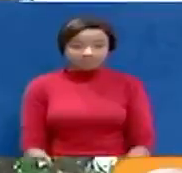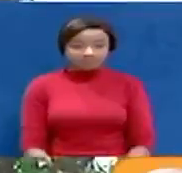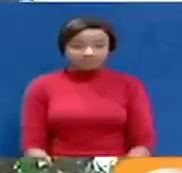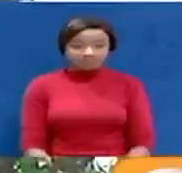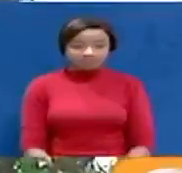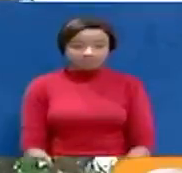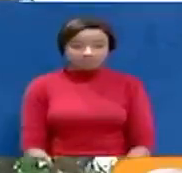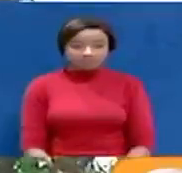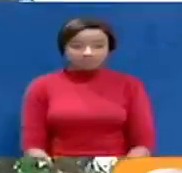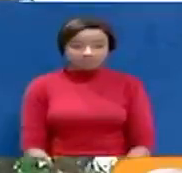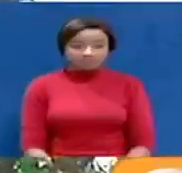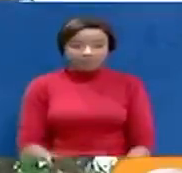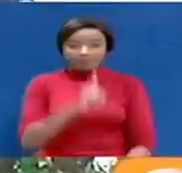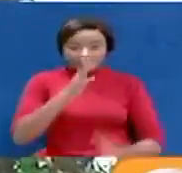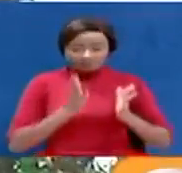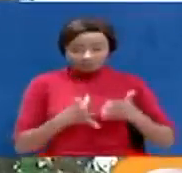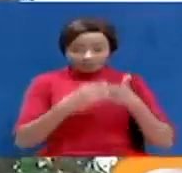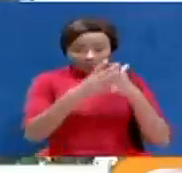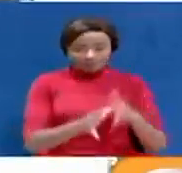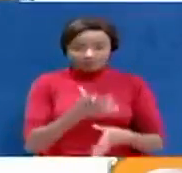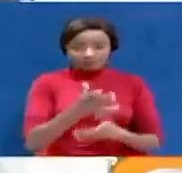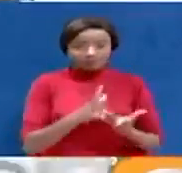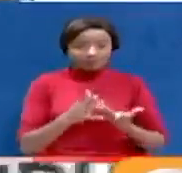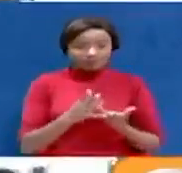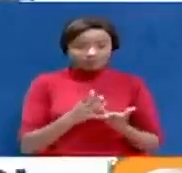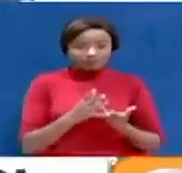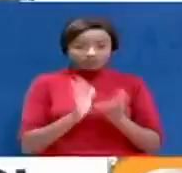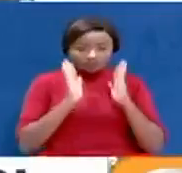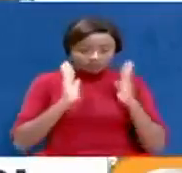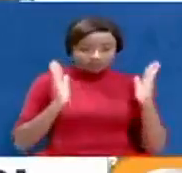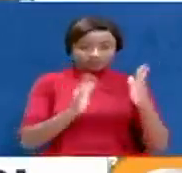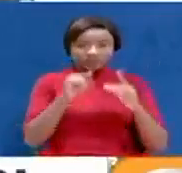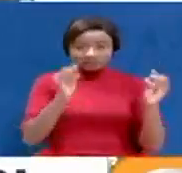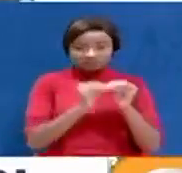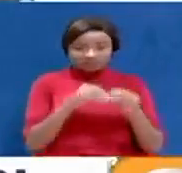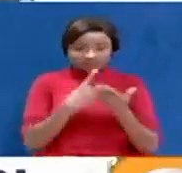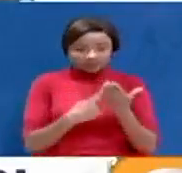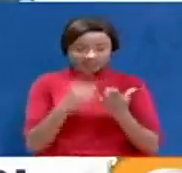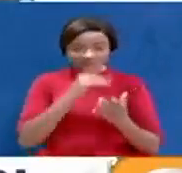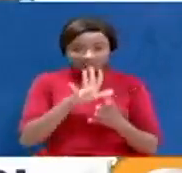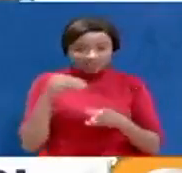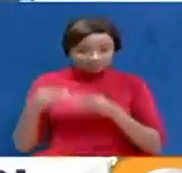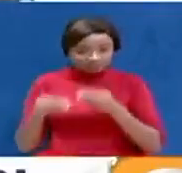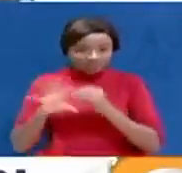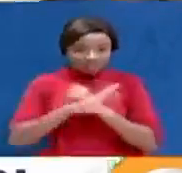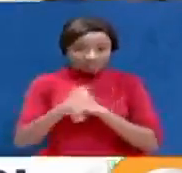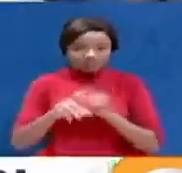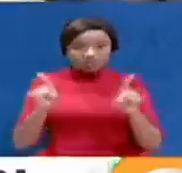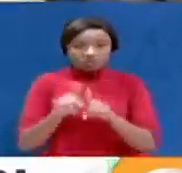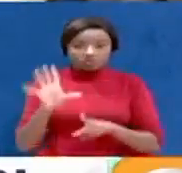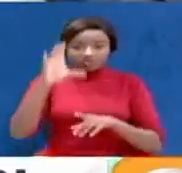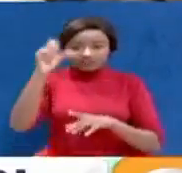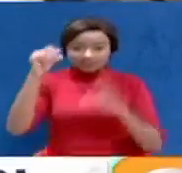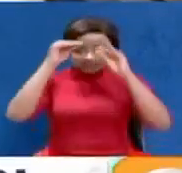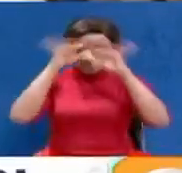Na mmoja wa viongozi wa eneo la Magharibi umepewa kipaumbele kwenye kikao kilichoandaliwa leo kaunti ya Busia. Waziri wa Ugatuzi Eugene